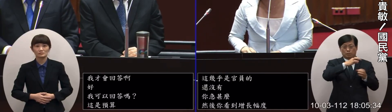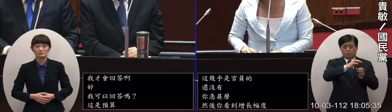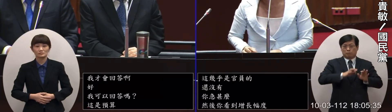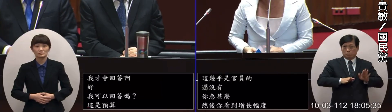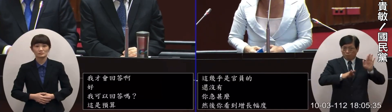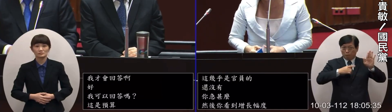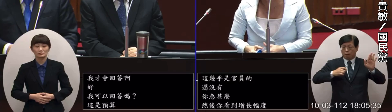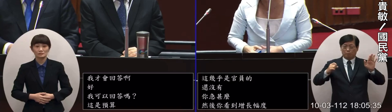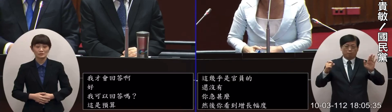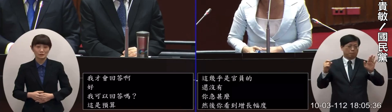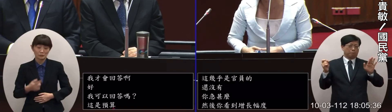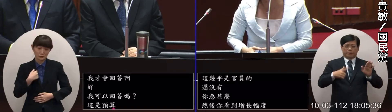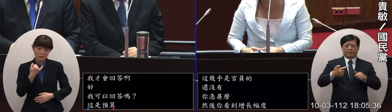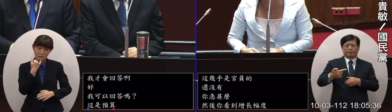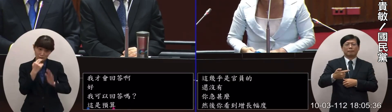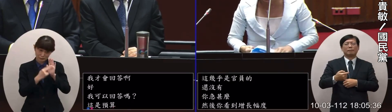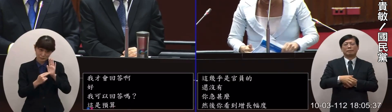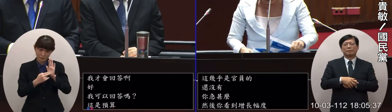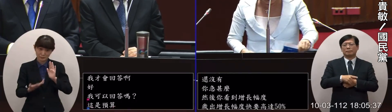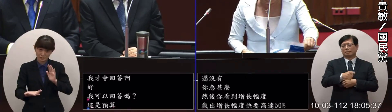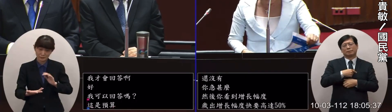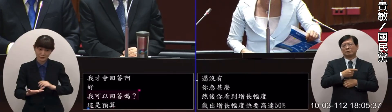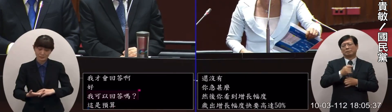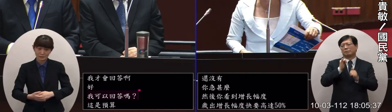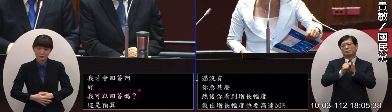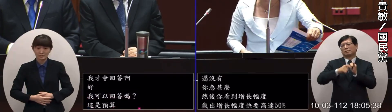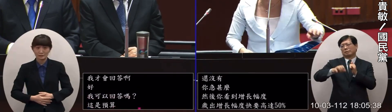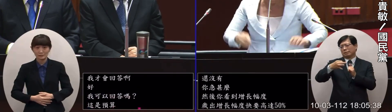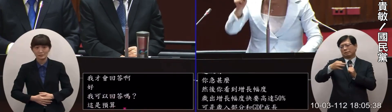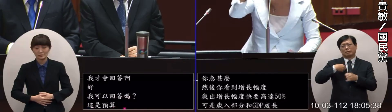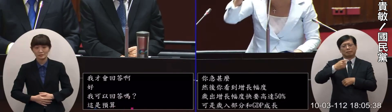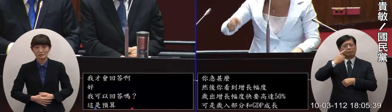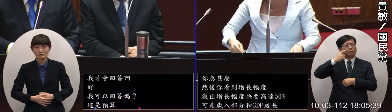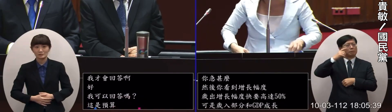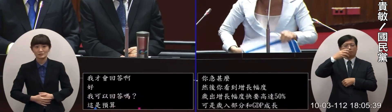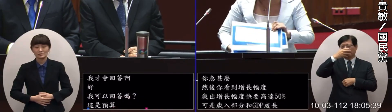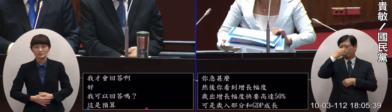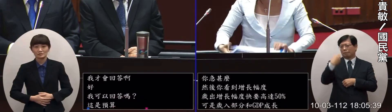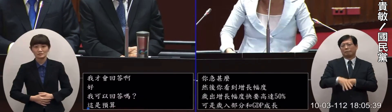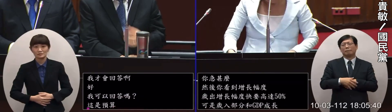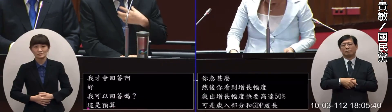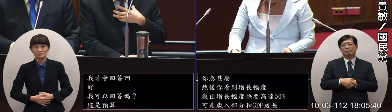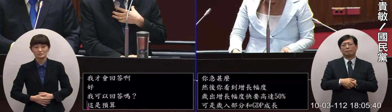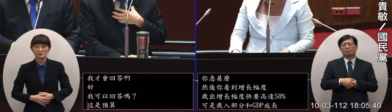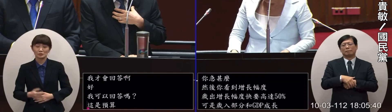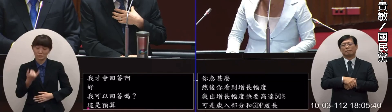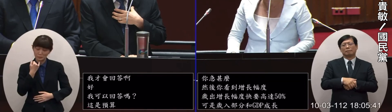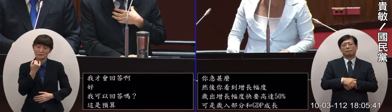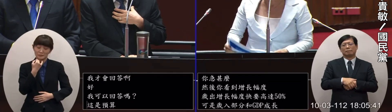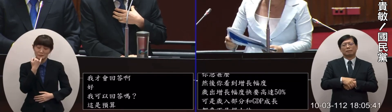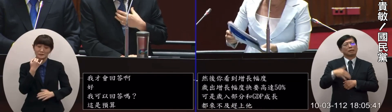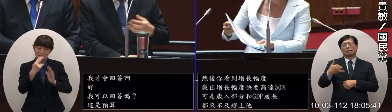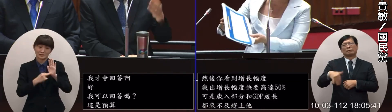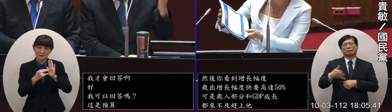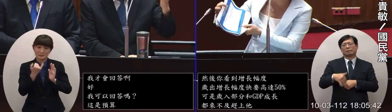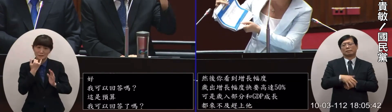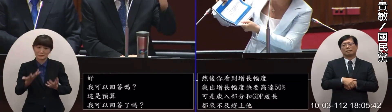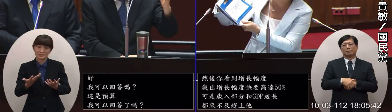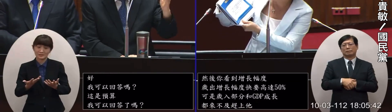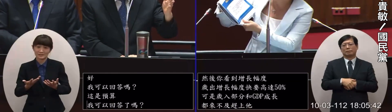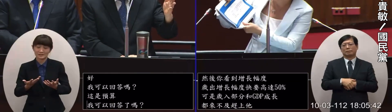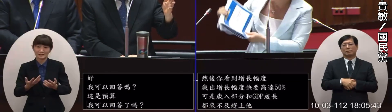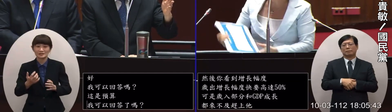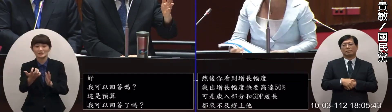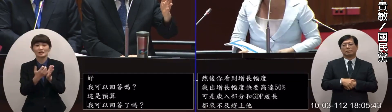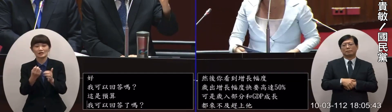成长。所以呢，你是根本不把老百姓的钱当钱。好，我再跟你讲啊， 我可以回答吗？ 你在还没有嘛？我再跟 你